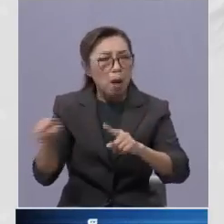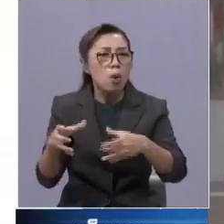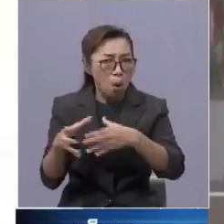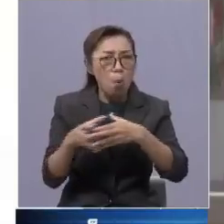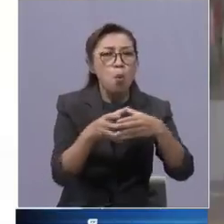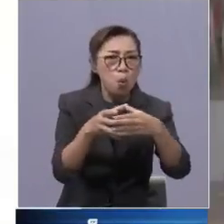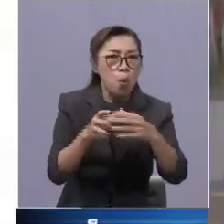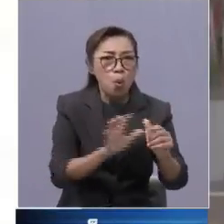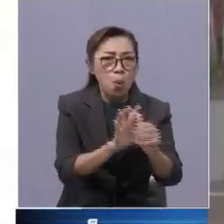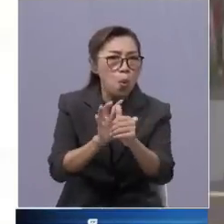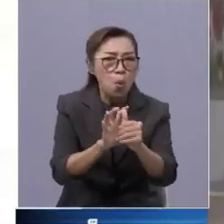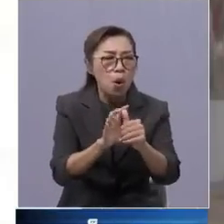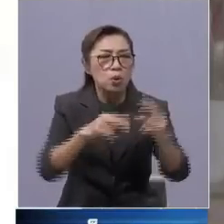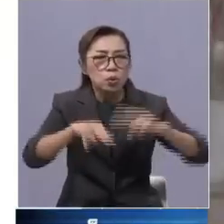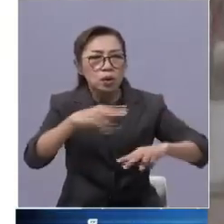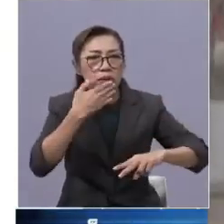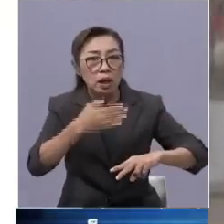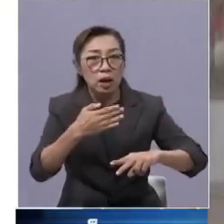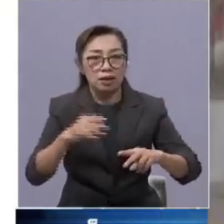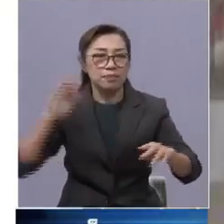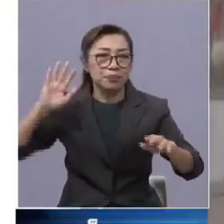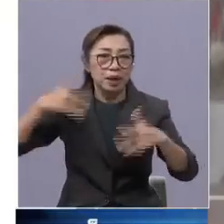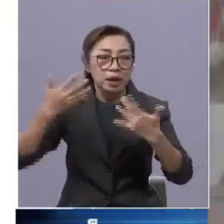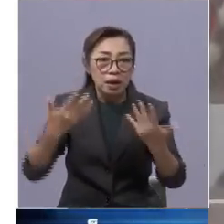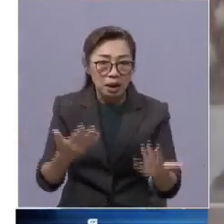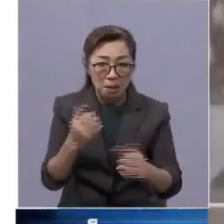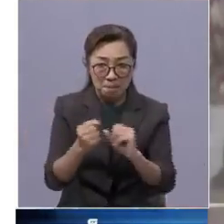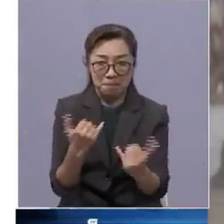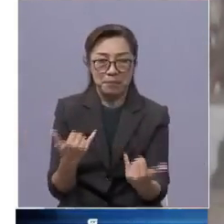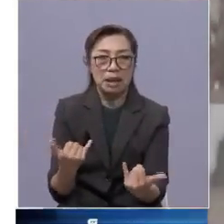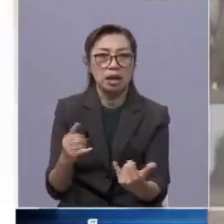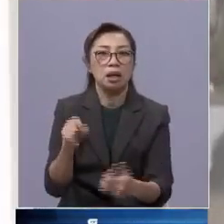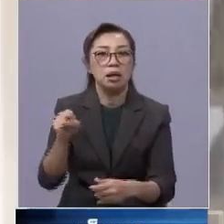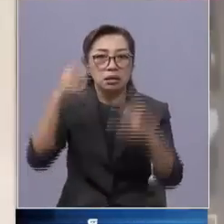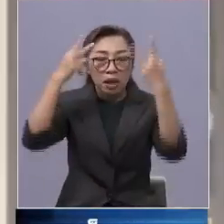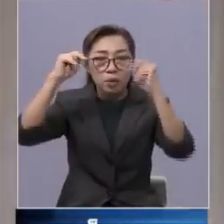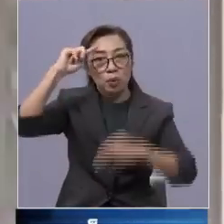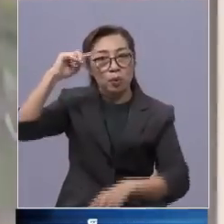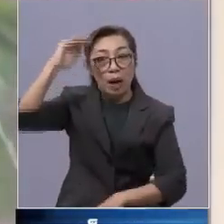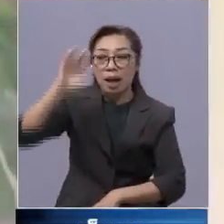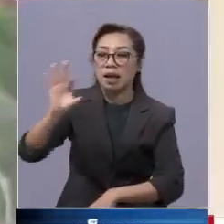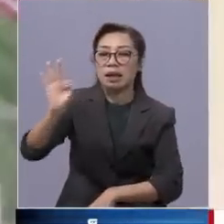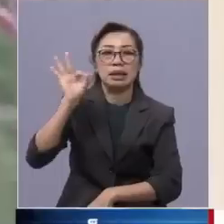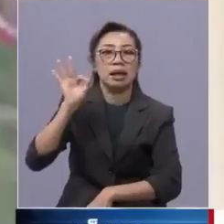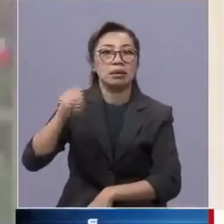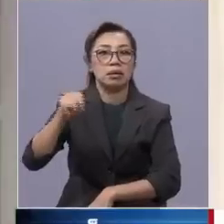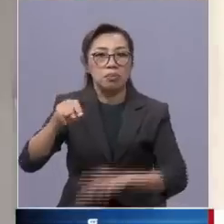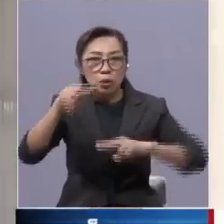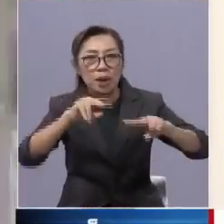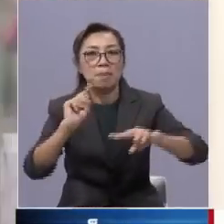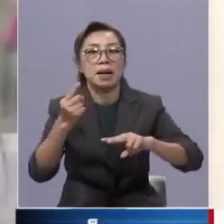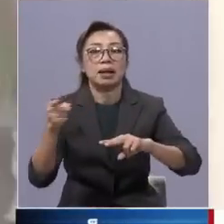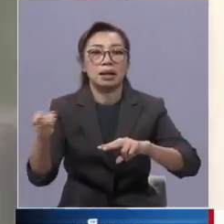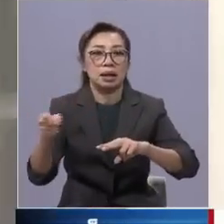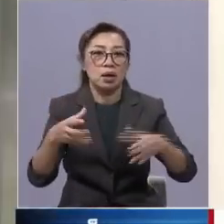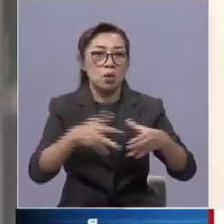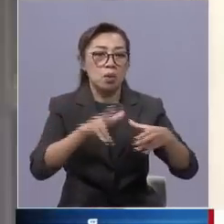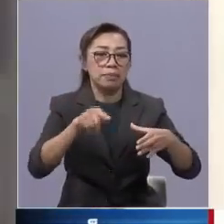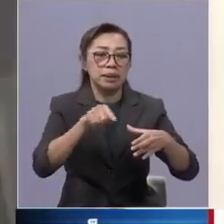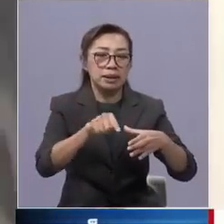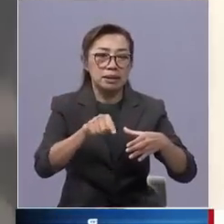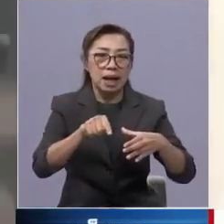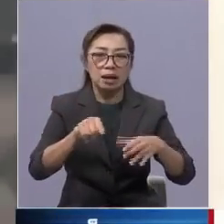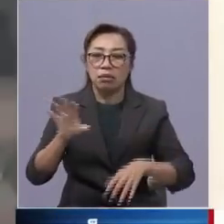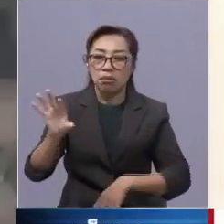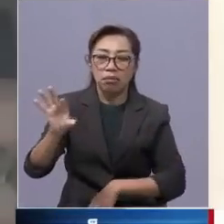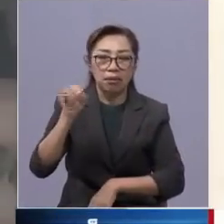ยจนกระทั่งในปีนี้แหละฮะที่ได้กลับมาดูแลนายกรัฐมนตรีซึ่งก็แกนนำของพรรคเพื่อไทยนั่นเอง